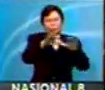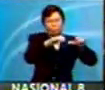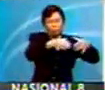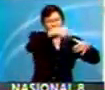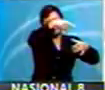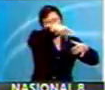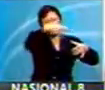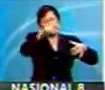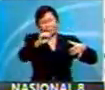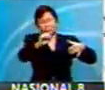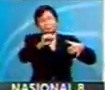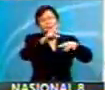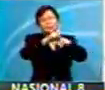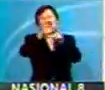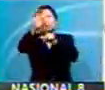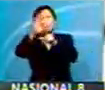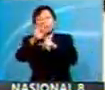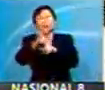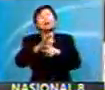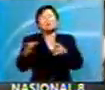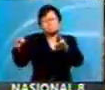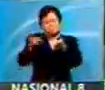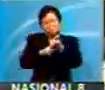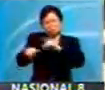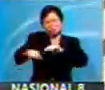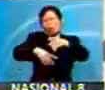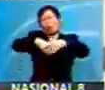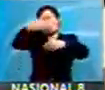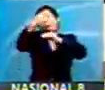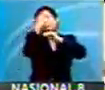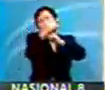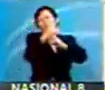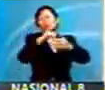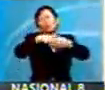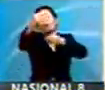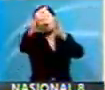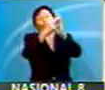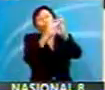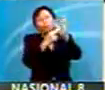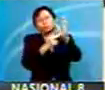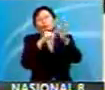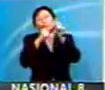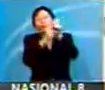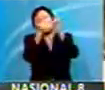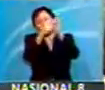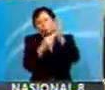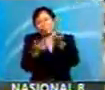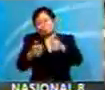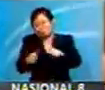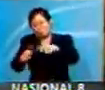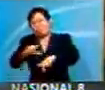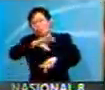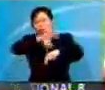peronda sukarela PPS di pulau Pinang Yang dilaporkan bertindak di luar batasan undang-undang dalam beberapa insiden baru-baru ini polis